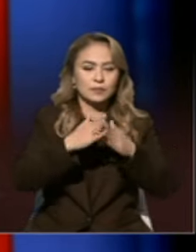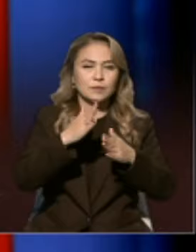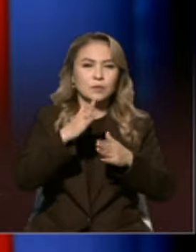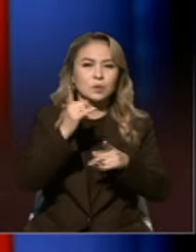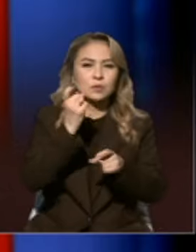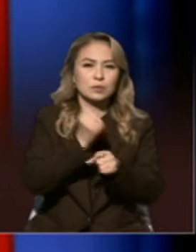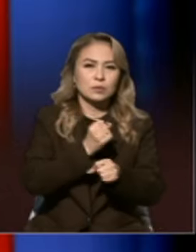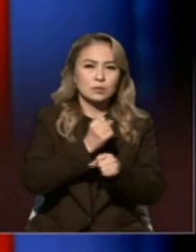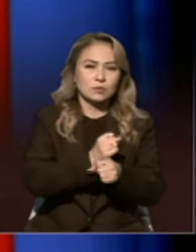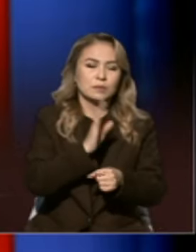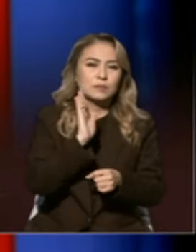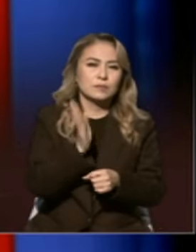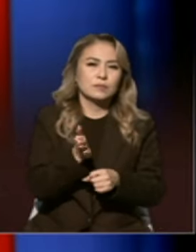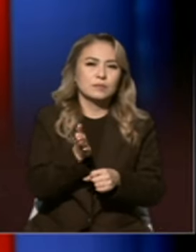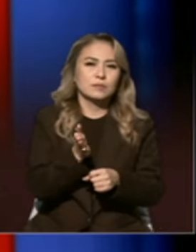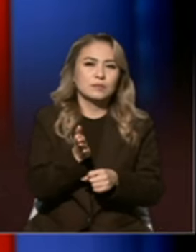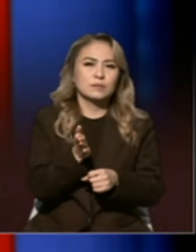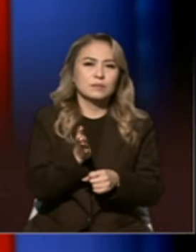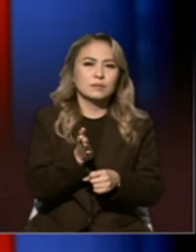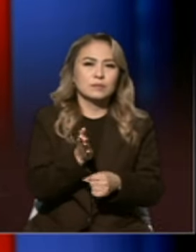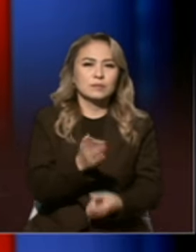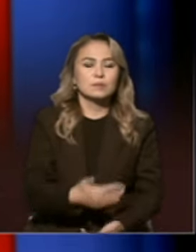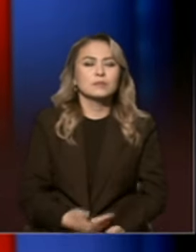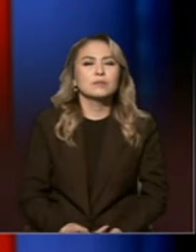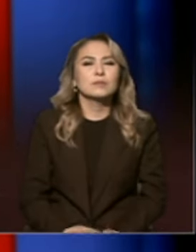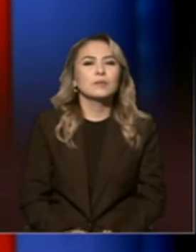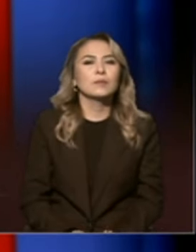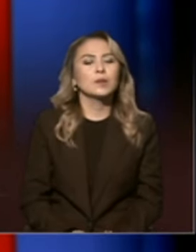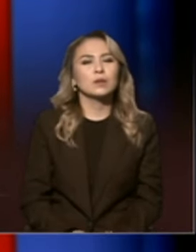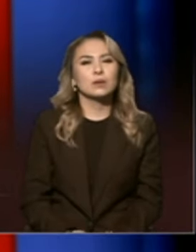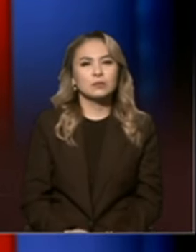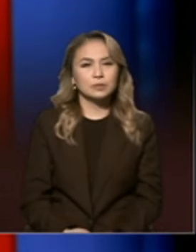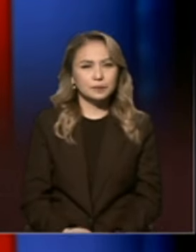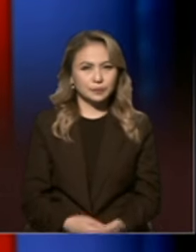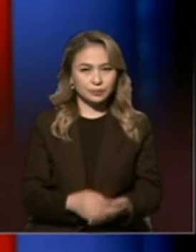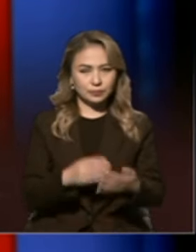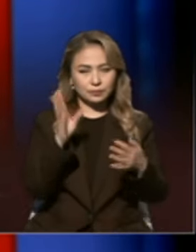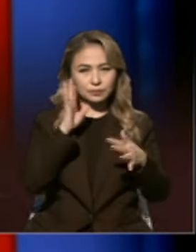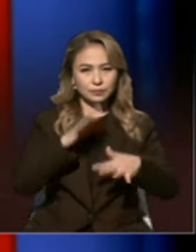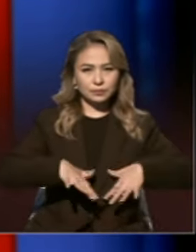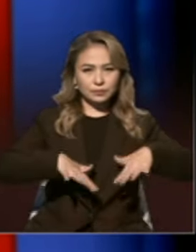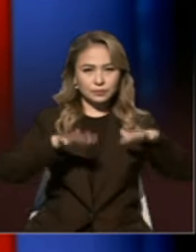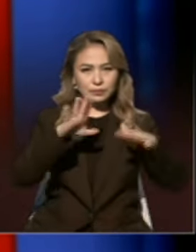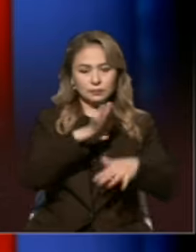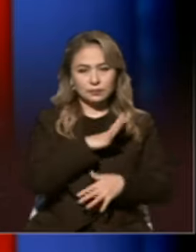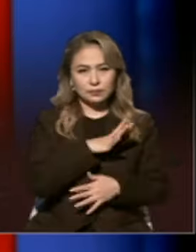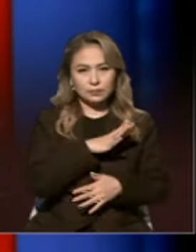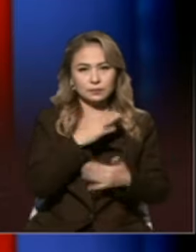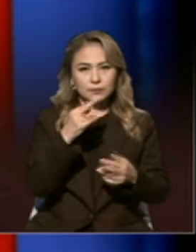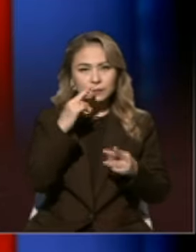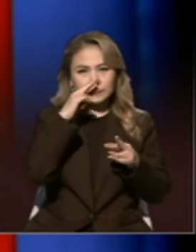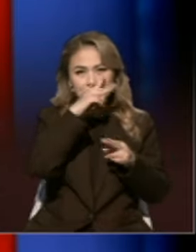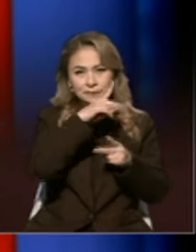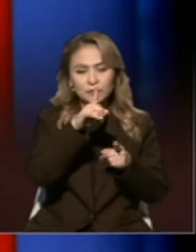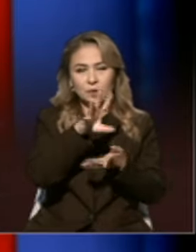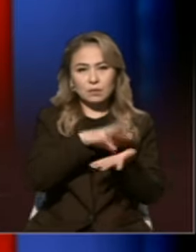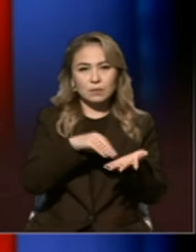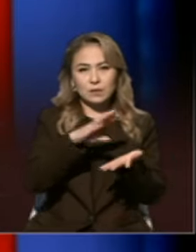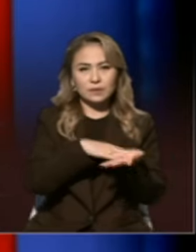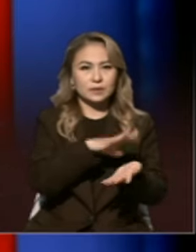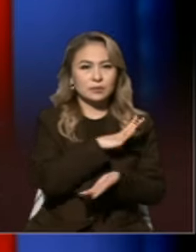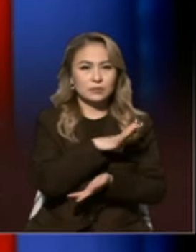кезде, енді жалпы енді 2017 жыл су тасқын болғанын бәріміз білеміз. Сондықтан да осы қатені қайттан қайталамас